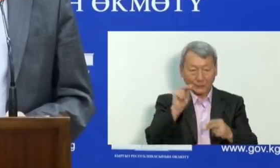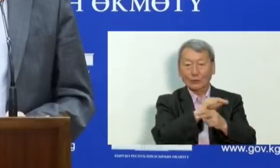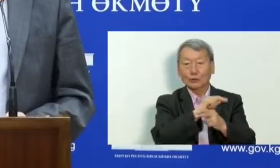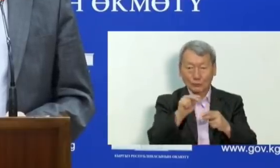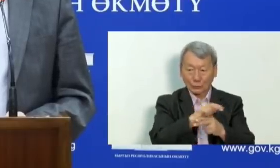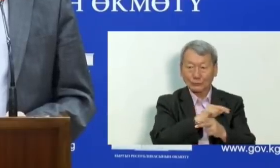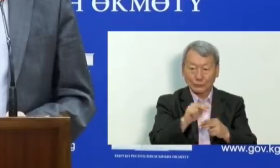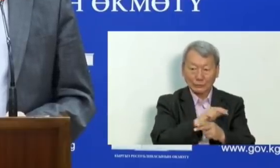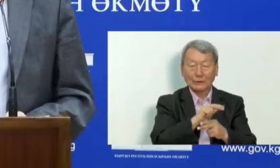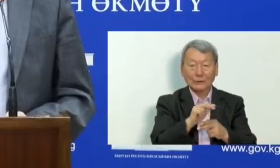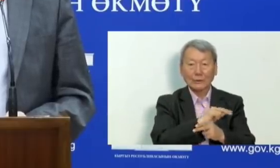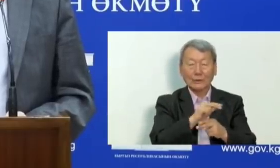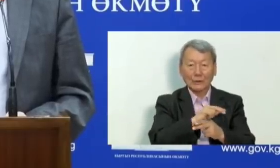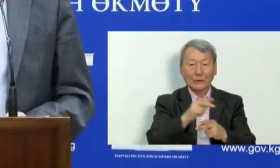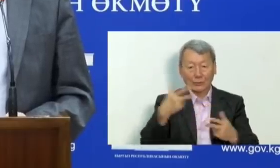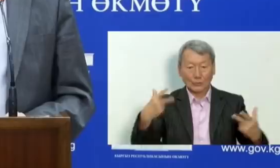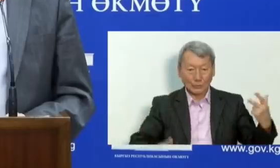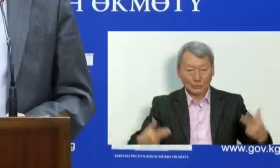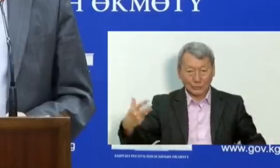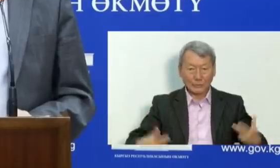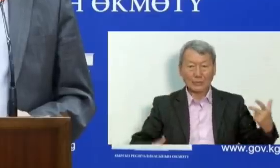дарылоого алынган экен. Ошол жерде уколдорун алып,